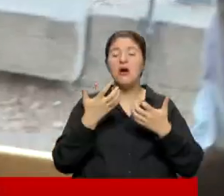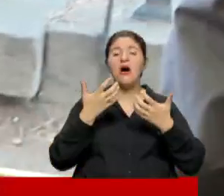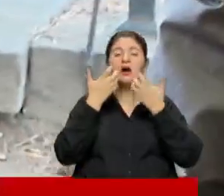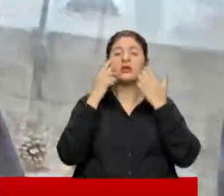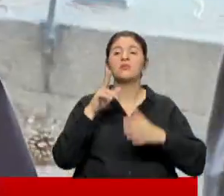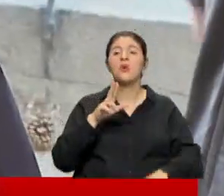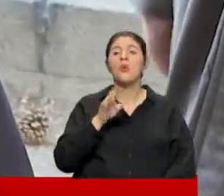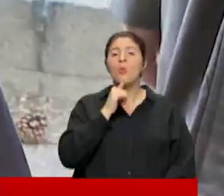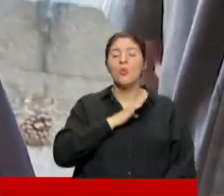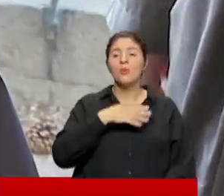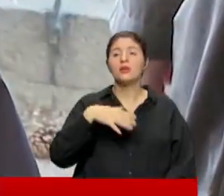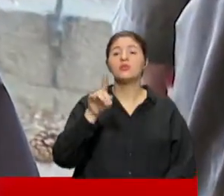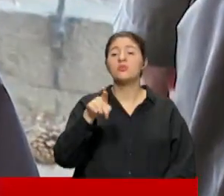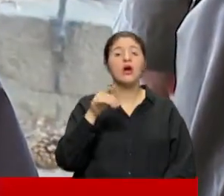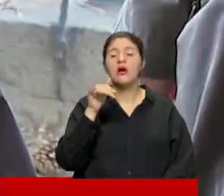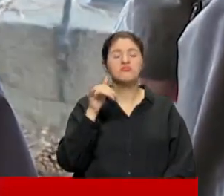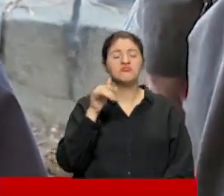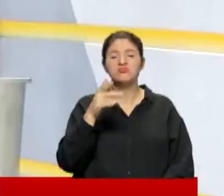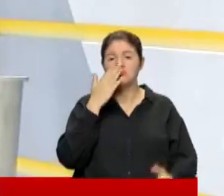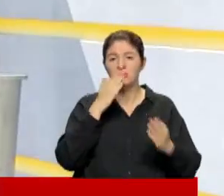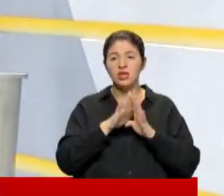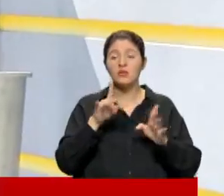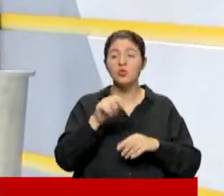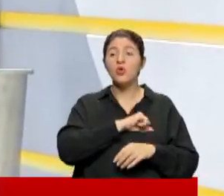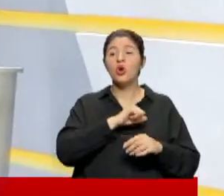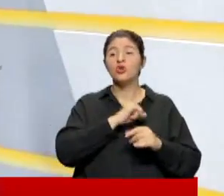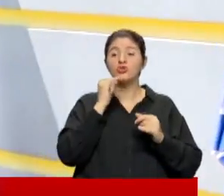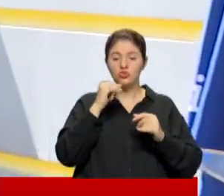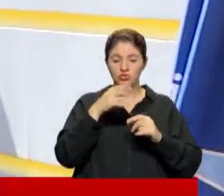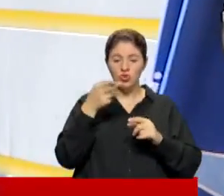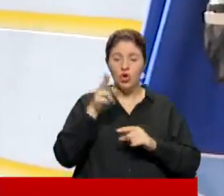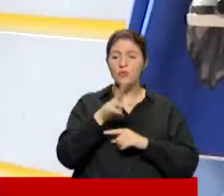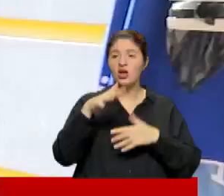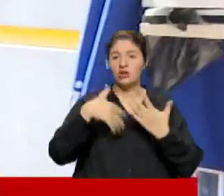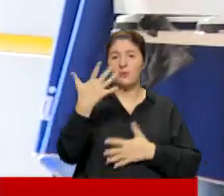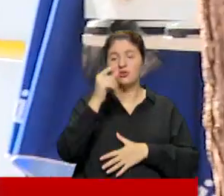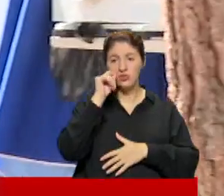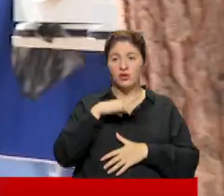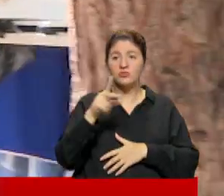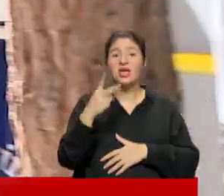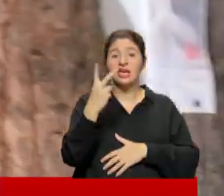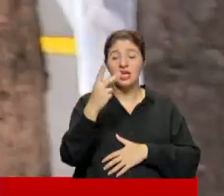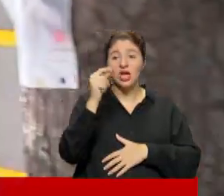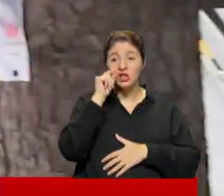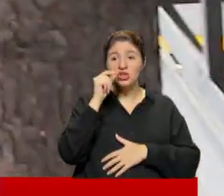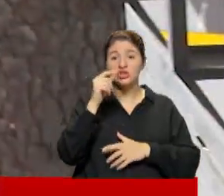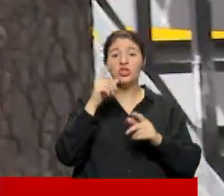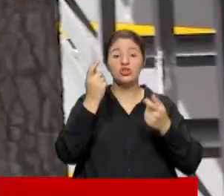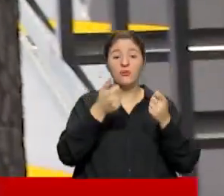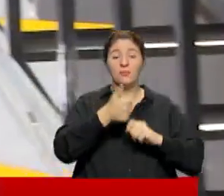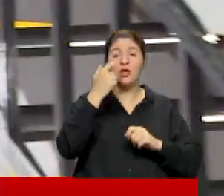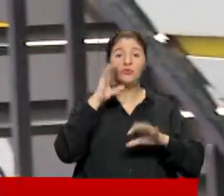gibi oğlum gittii hak etmiyordu hak etmiyordu korkunç cinayete kar kişi var Bunlardan ikisi çalma bakanlığ müfettiş